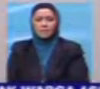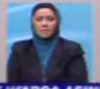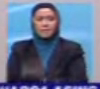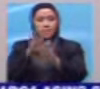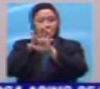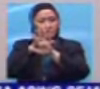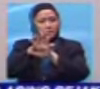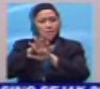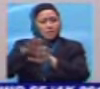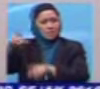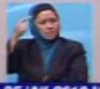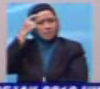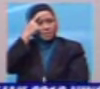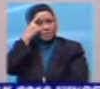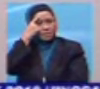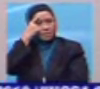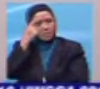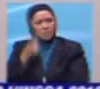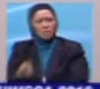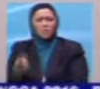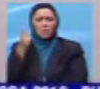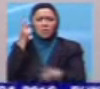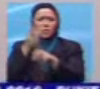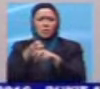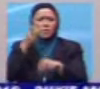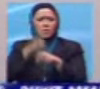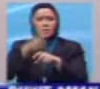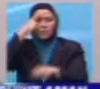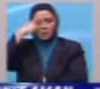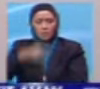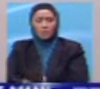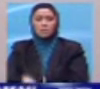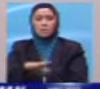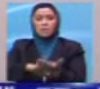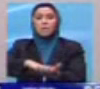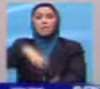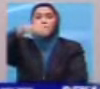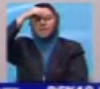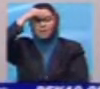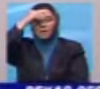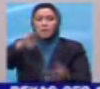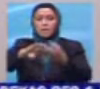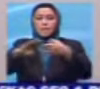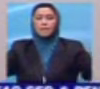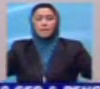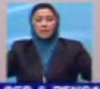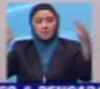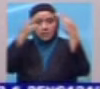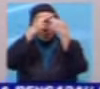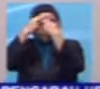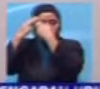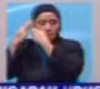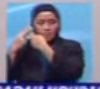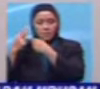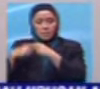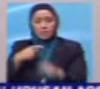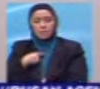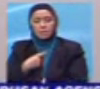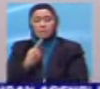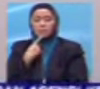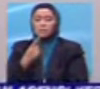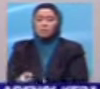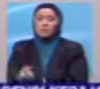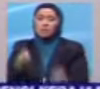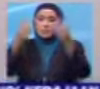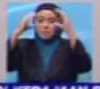Ramai yang berpandangan suka untuk menguasai bahasa Arab. Tidak hairanlah pelbagai teknik diperkenalkan untuk membantu orang